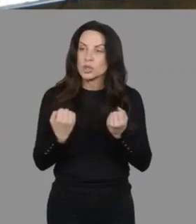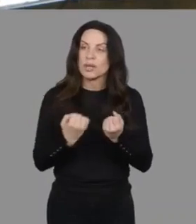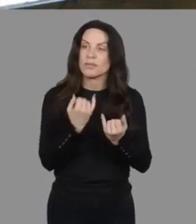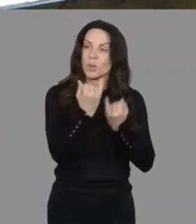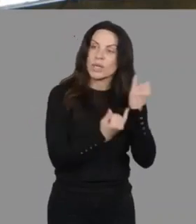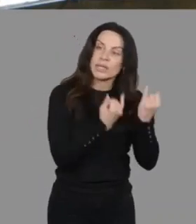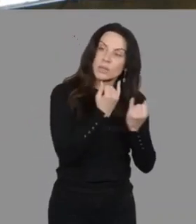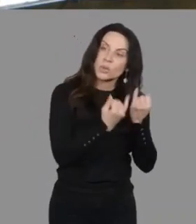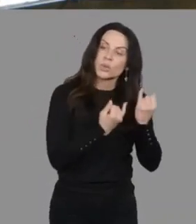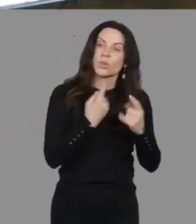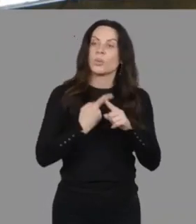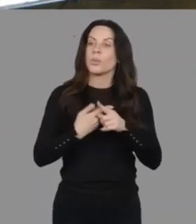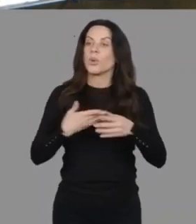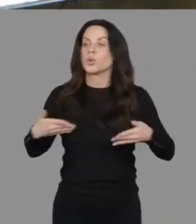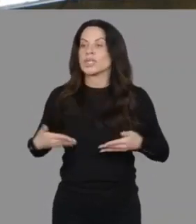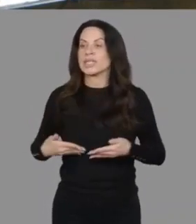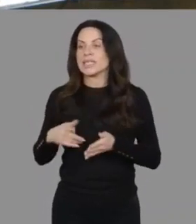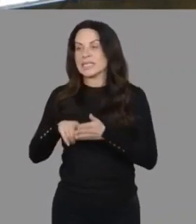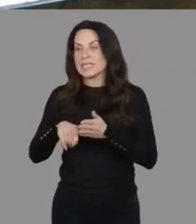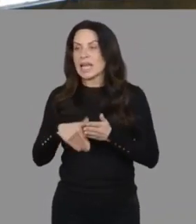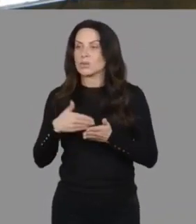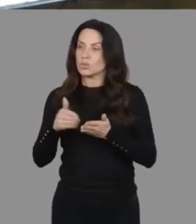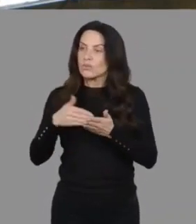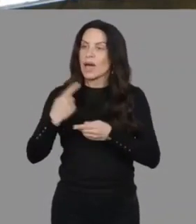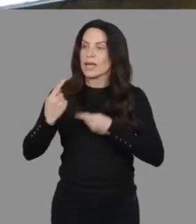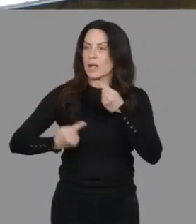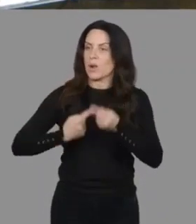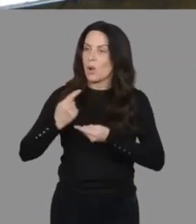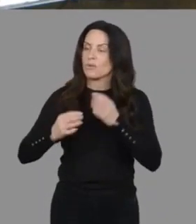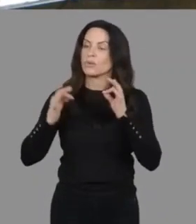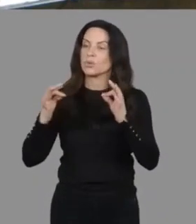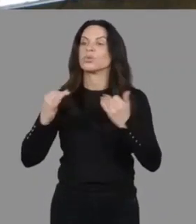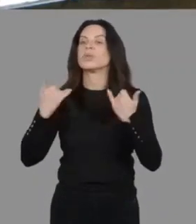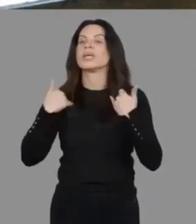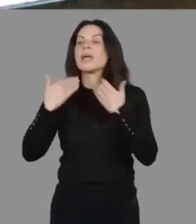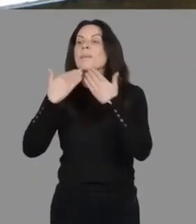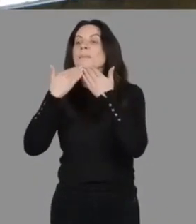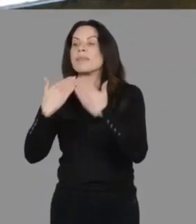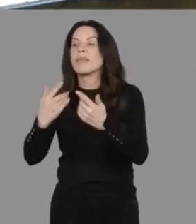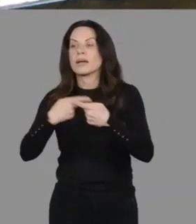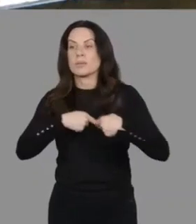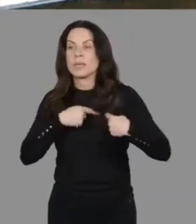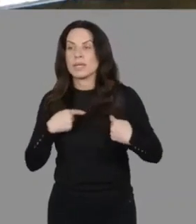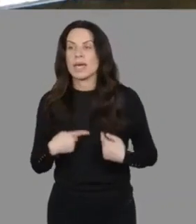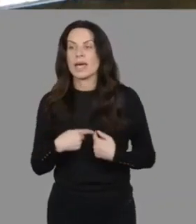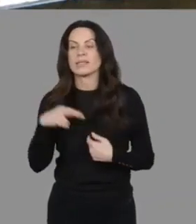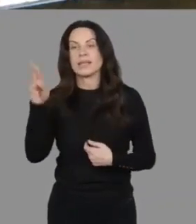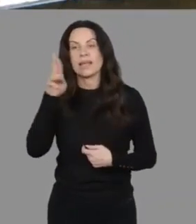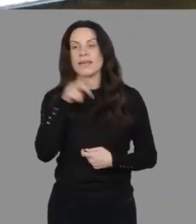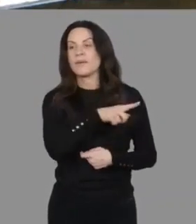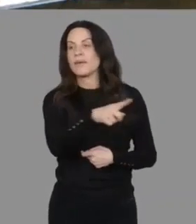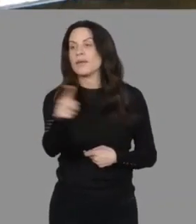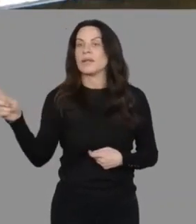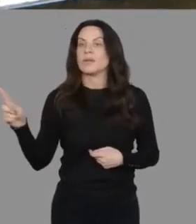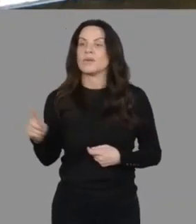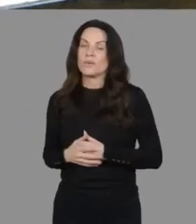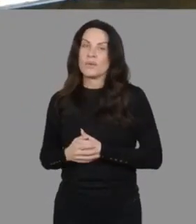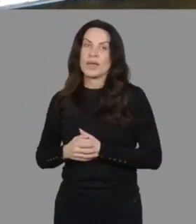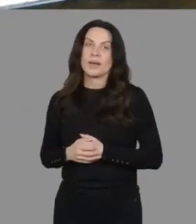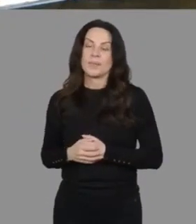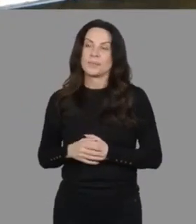Industrie und Dienstleistungen vorankommen. Ich bedanke mich herzlich bei all denjenigen Menschen, die